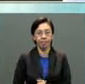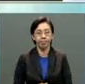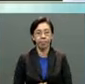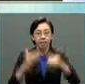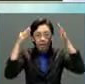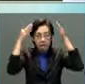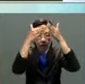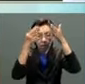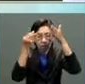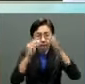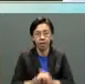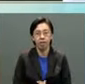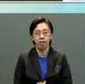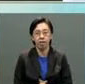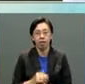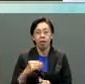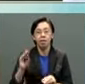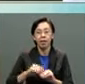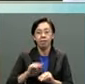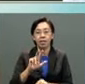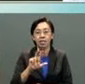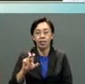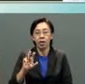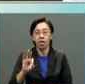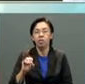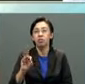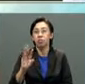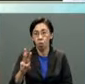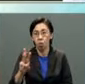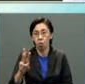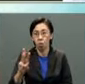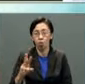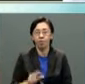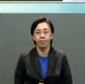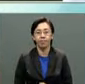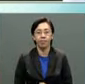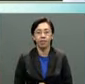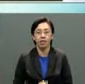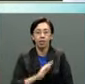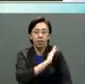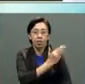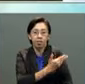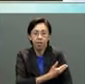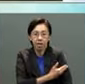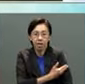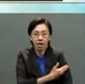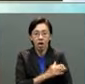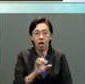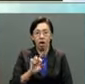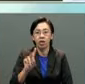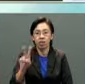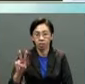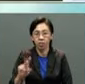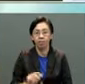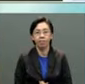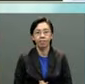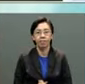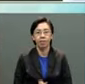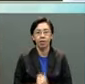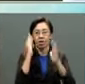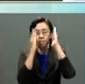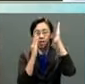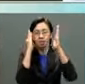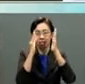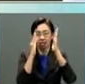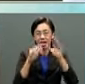ก็396รายภายในวันเดียวของเมื่อวานนี้ฟิลิปปินส์วันเดียว102รายแล้วก็มาเลเซีย